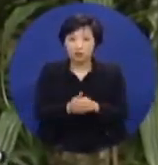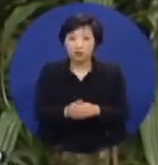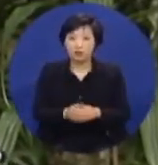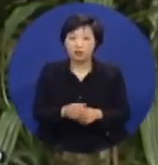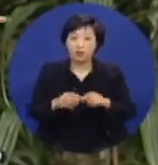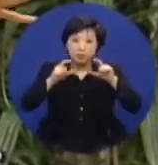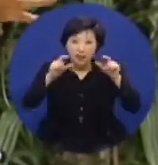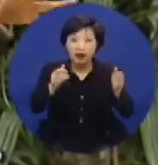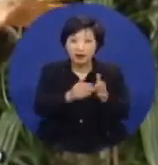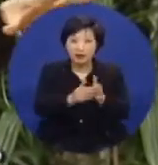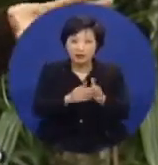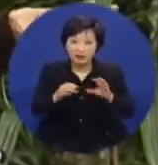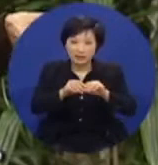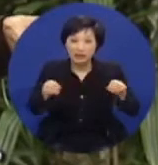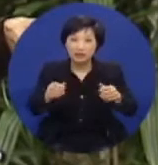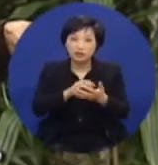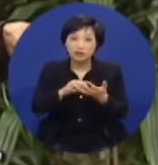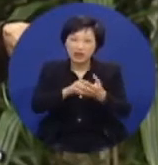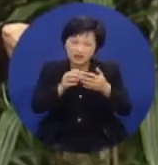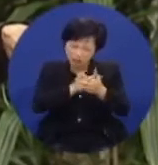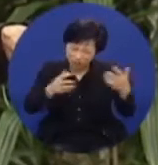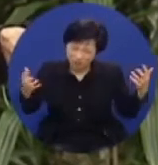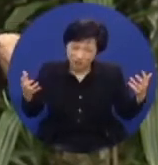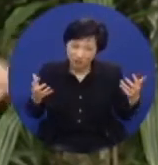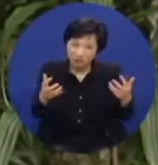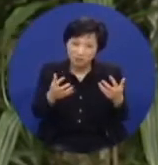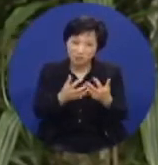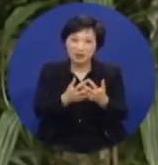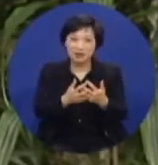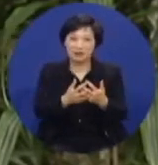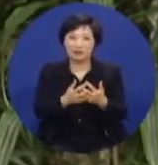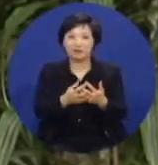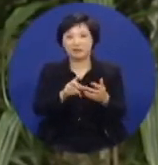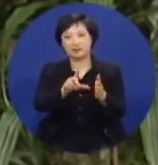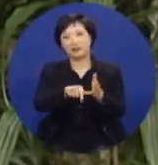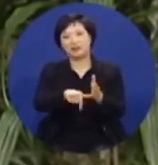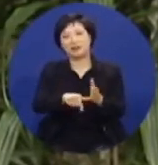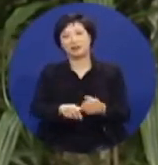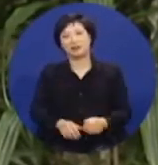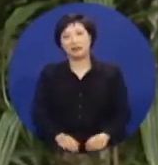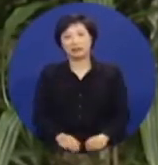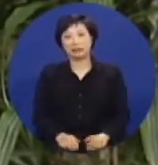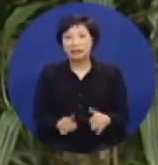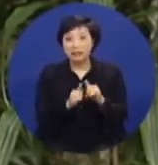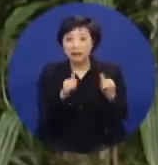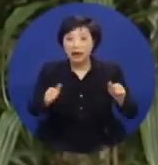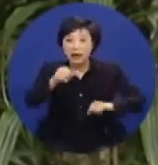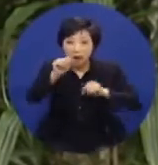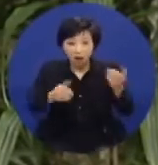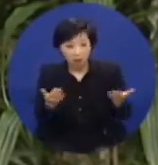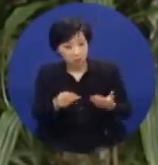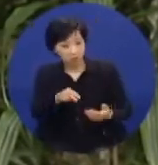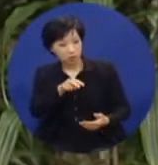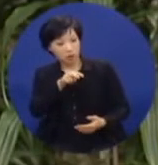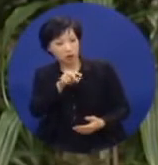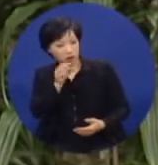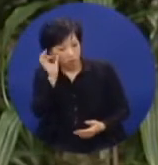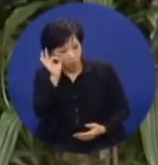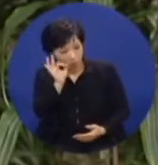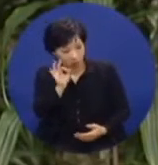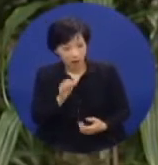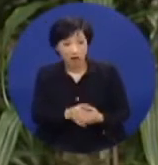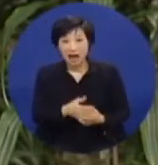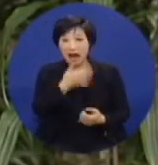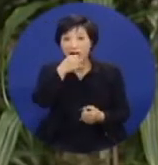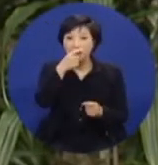땅에 추 충만한 수가 찼을 때 인간들의 헌 이런 종류